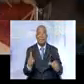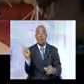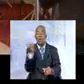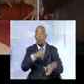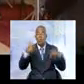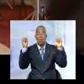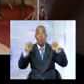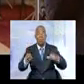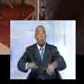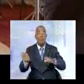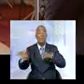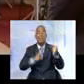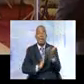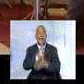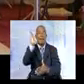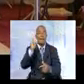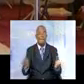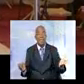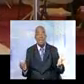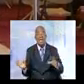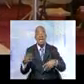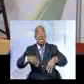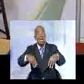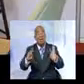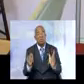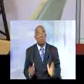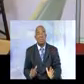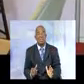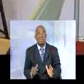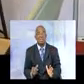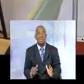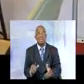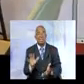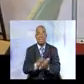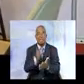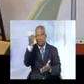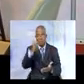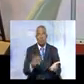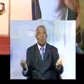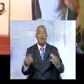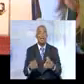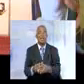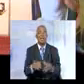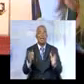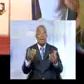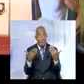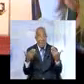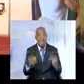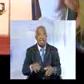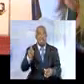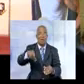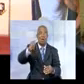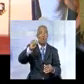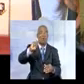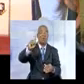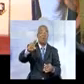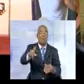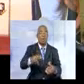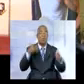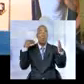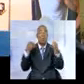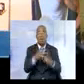prospecter. D'où la tenue de cette foire pour exposer les produits marocains. Déjà l'existence de plusieurs sociétés marocaines sur le